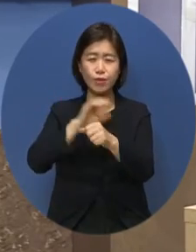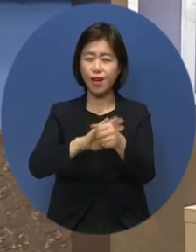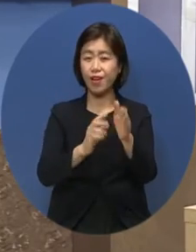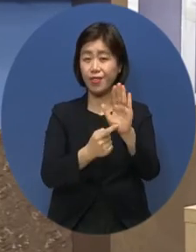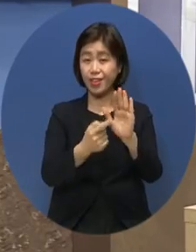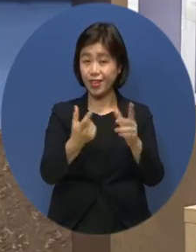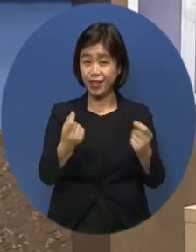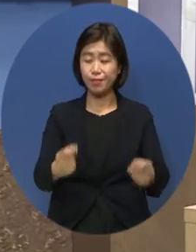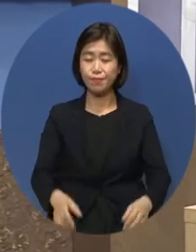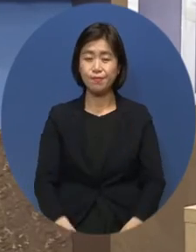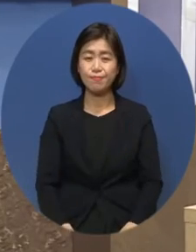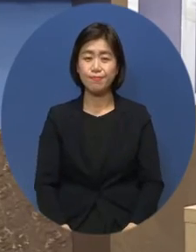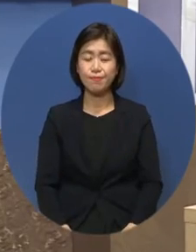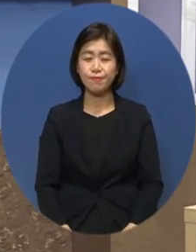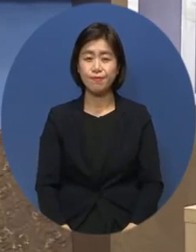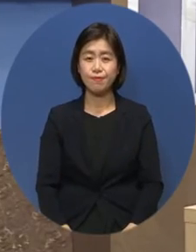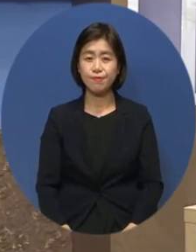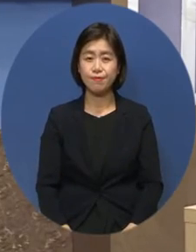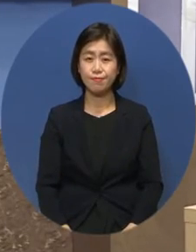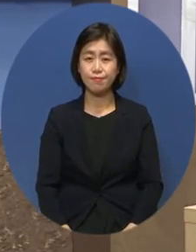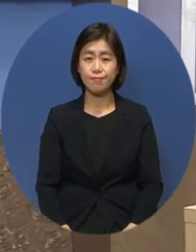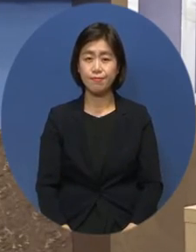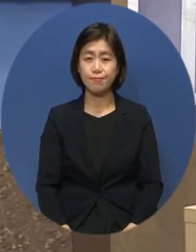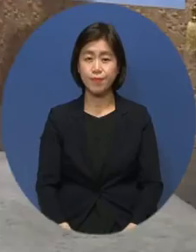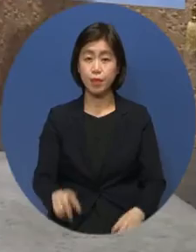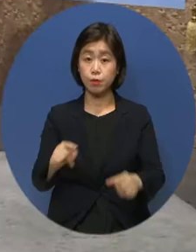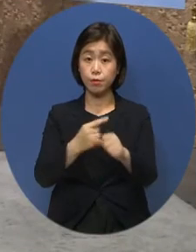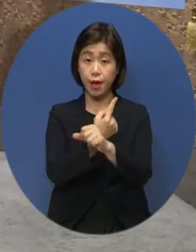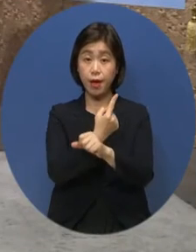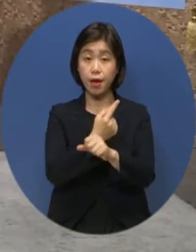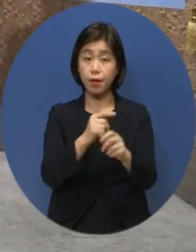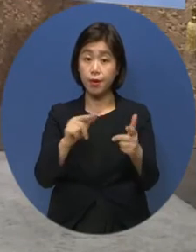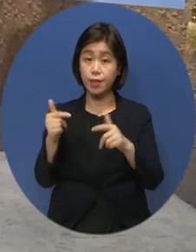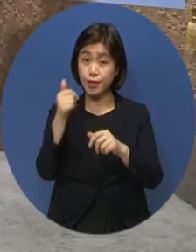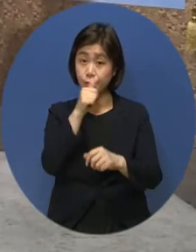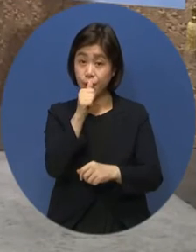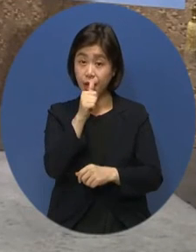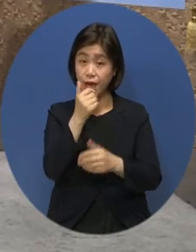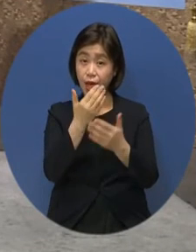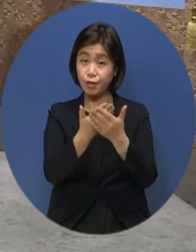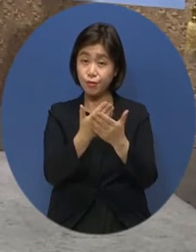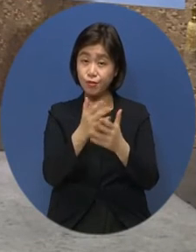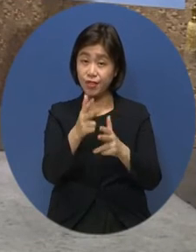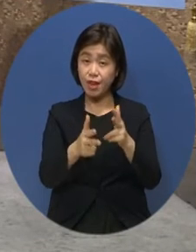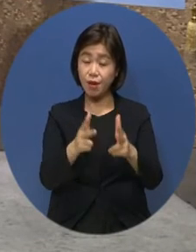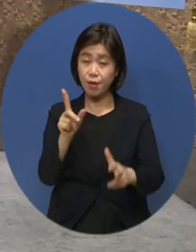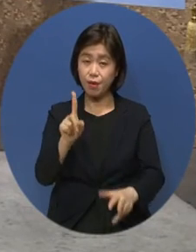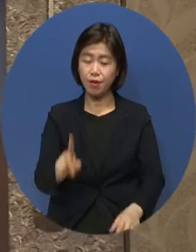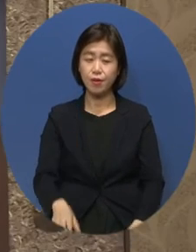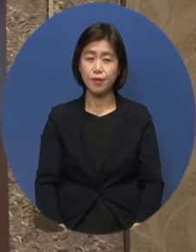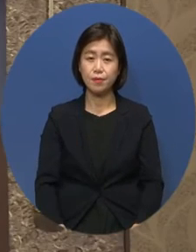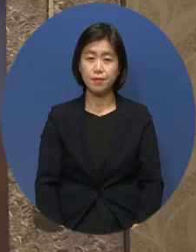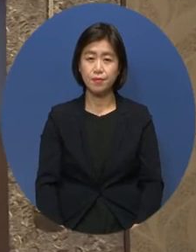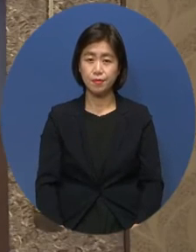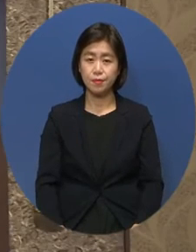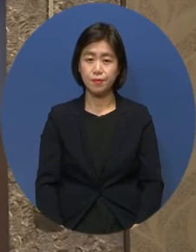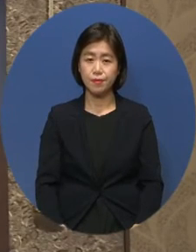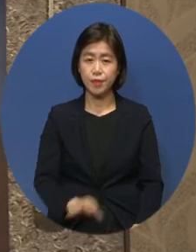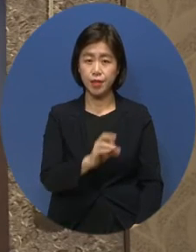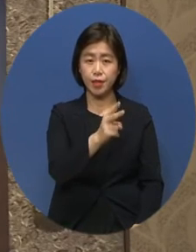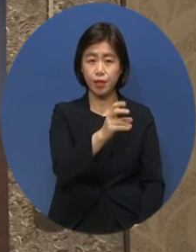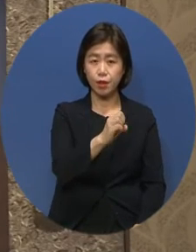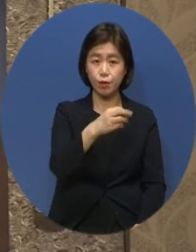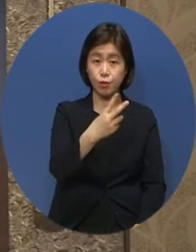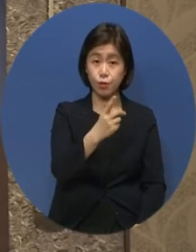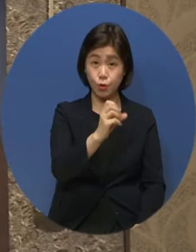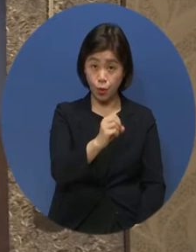있을지를 고민했던 것 같은데요 그럼 그 밖에도 또 다른 소개 주실 사업이 있으신가요 어 일단 그 영농 프로젝트에